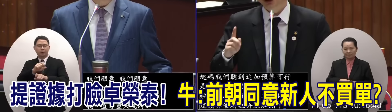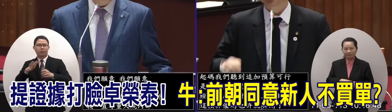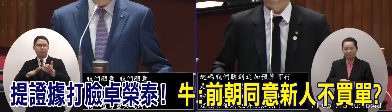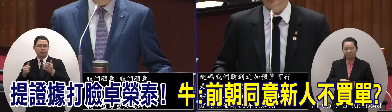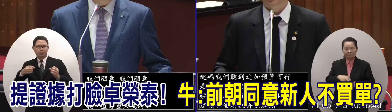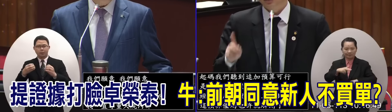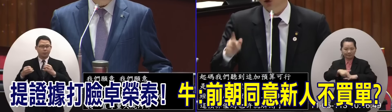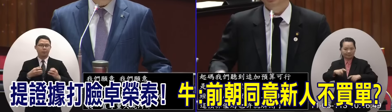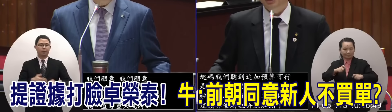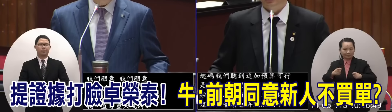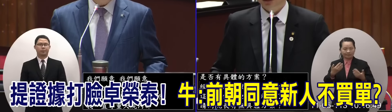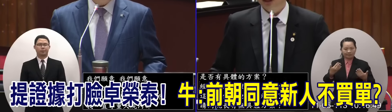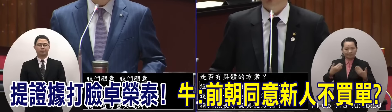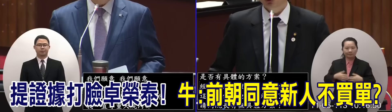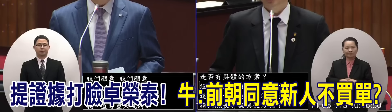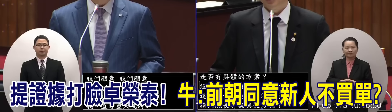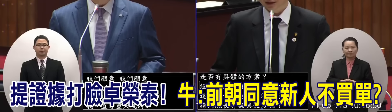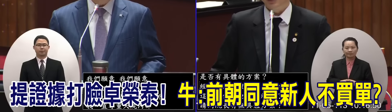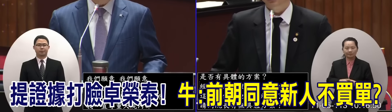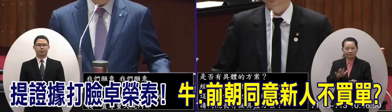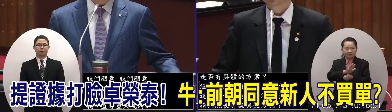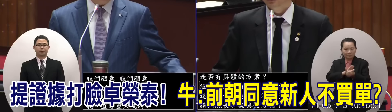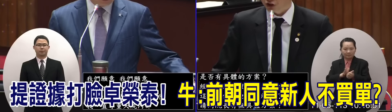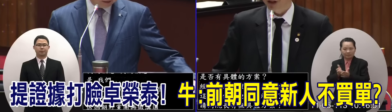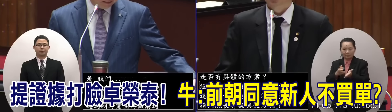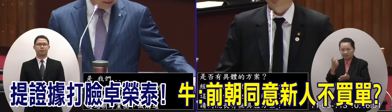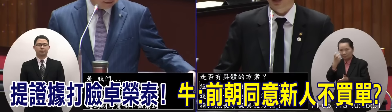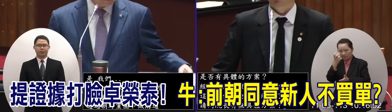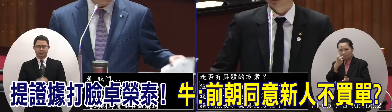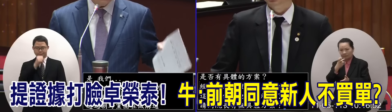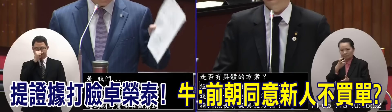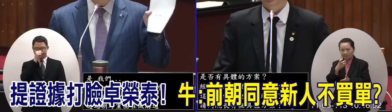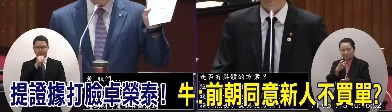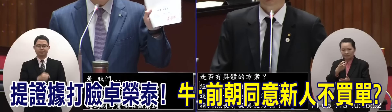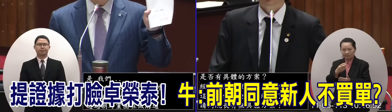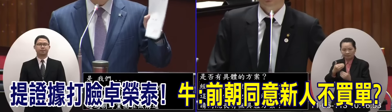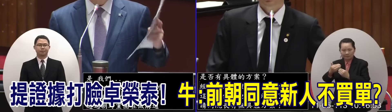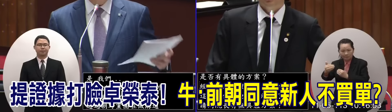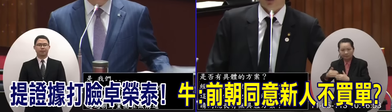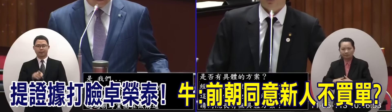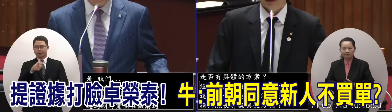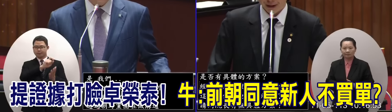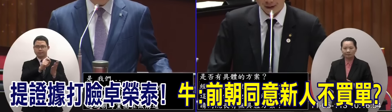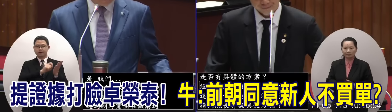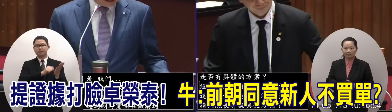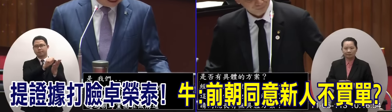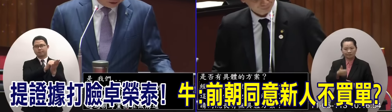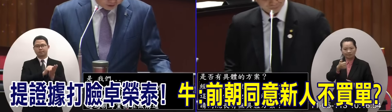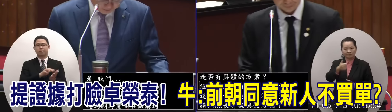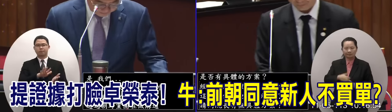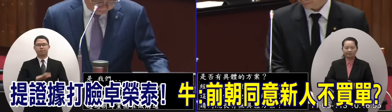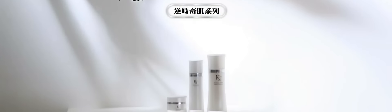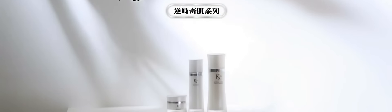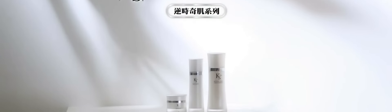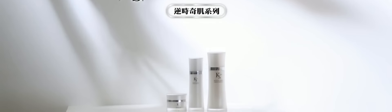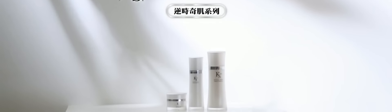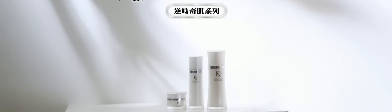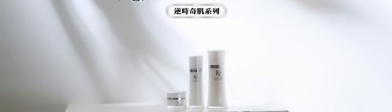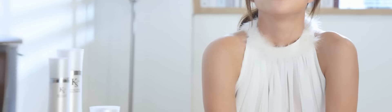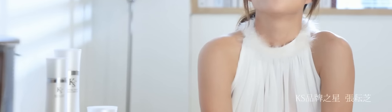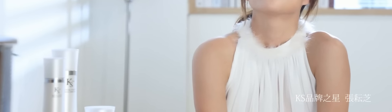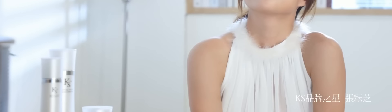效的解决方案了、啊，这个会影响之后预算审查的节奏也好，或者是期待 这里面都写得出来了， 好不好？ 谢 谢， 谢谢，谢谢委员。